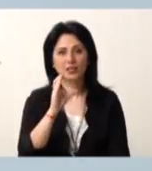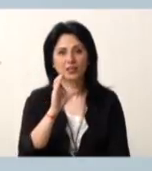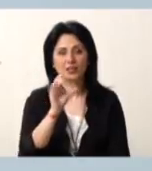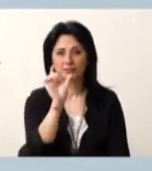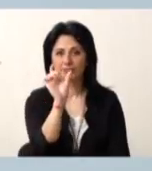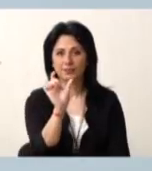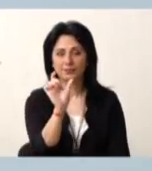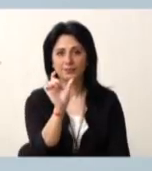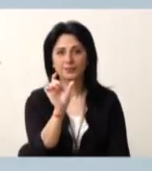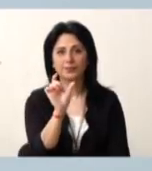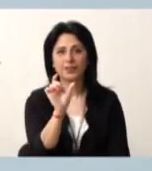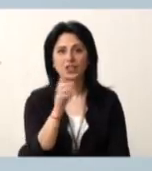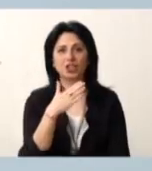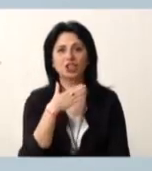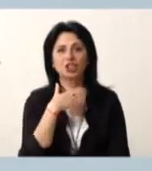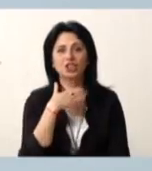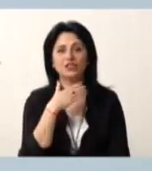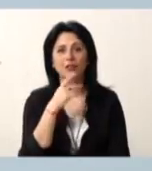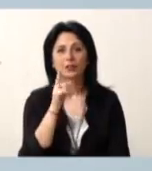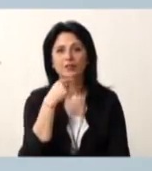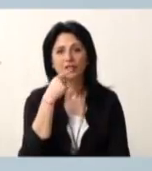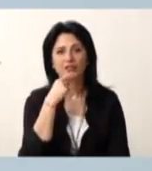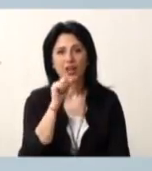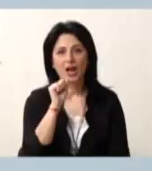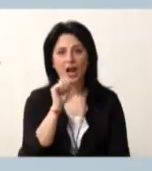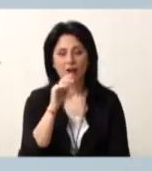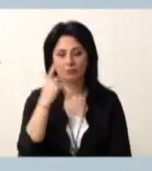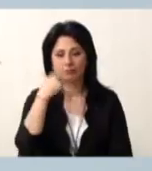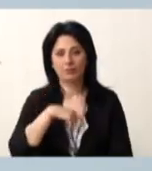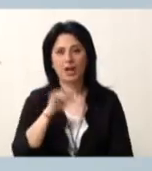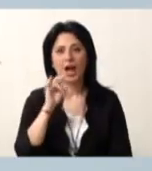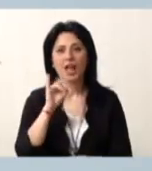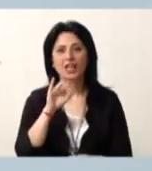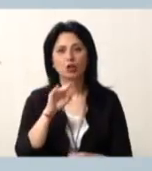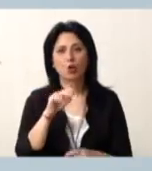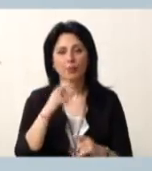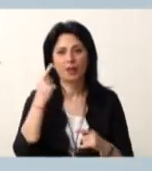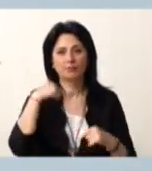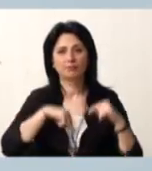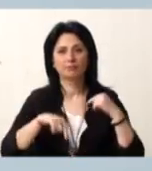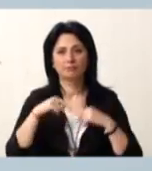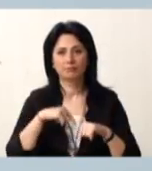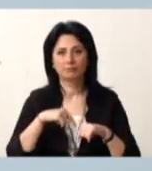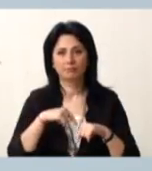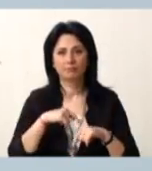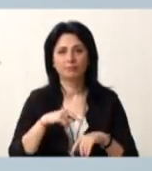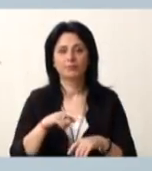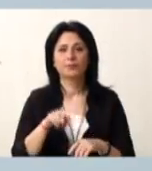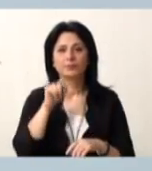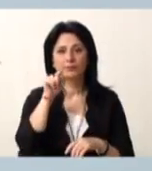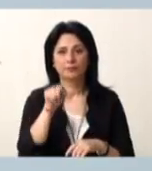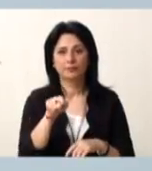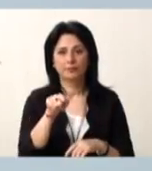მოკლედ წერია, ჩვენ ნაწილობრივ თქვით ანატომიაზე, რამდენად მნიშვნელოვანი ანატომიური თავისებურების